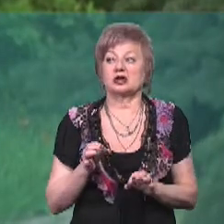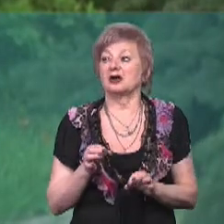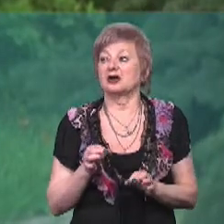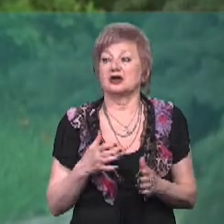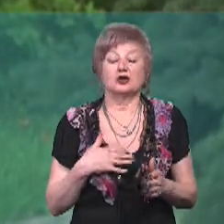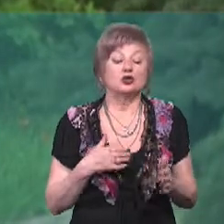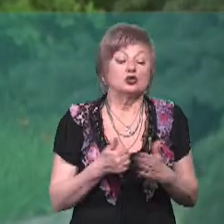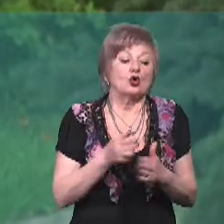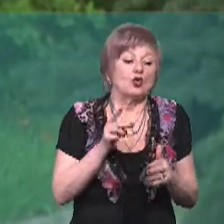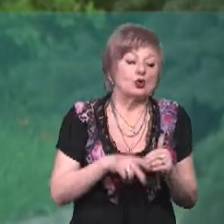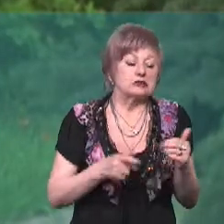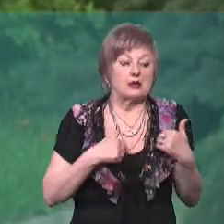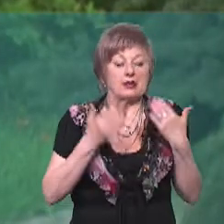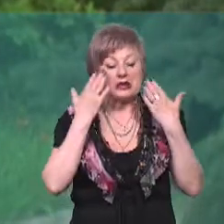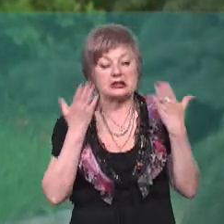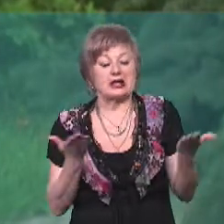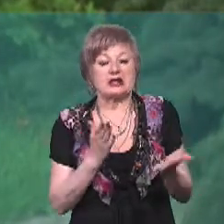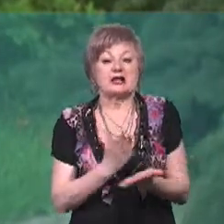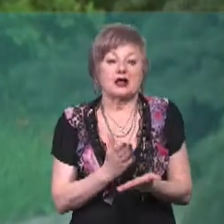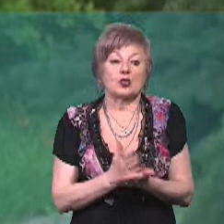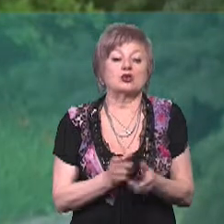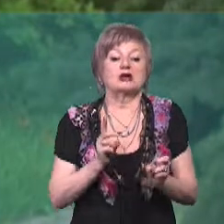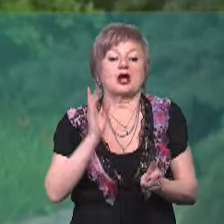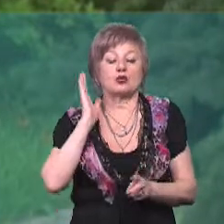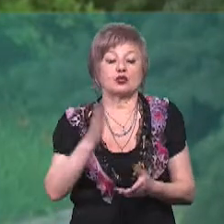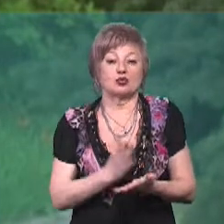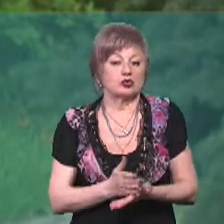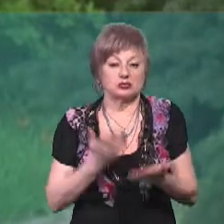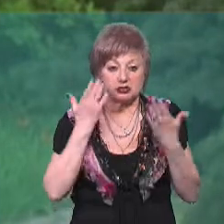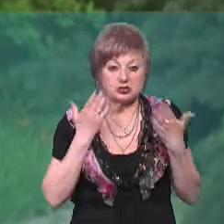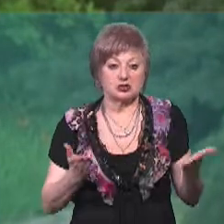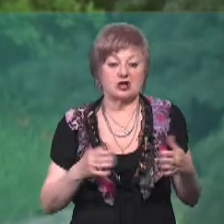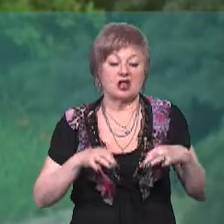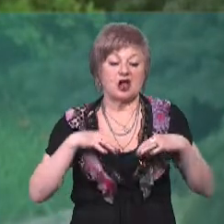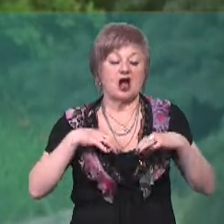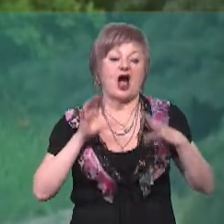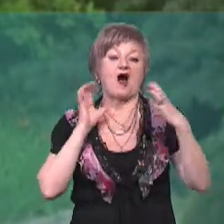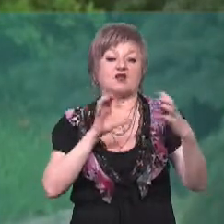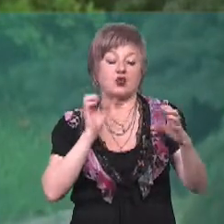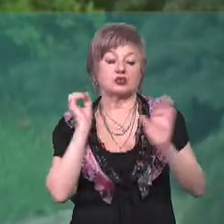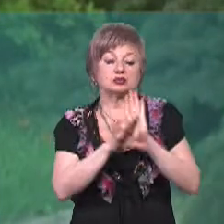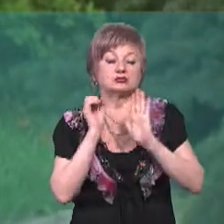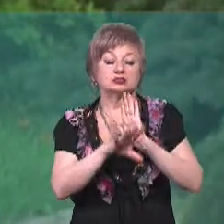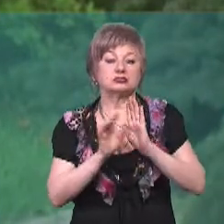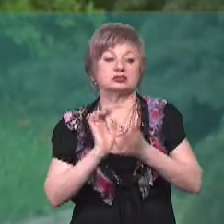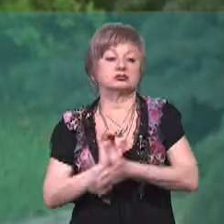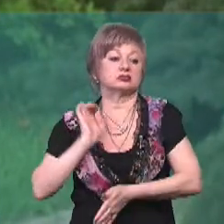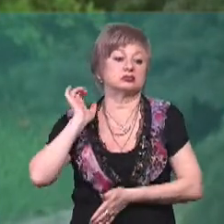ніхто не знав, де ми будемо виходити, як ми будемо виходити. Нас завантажили в автобуси, повезли. Повезли